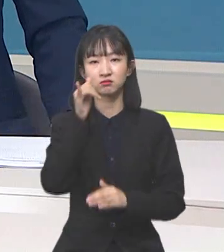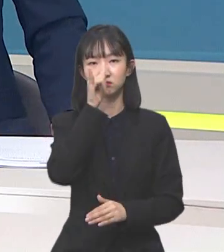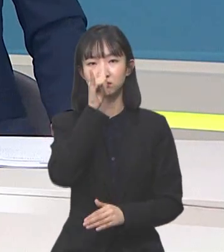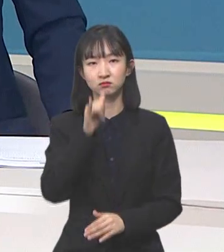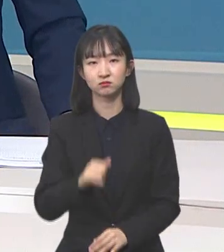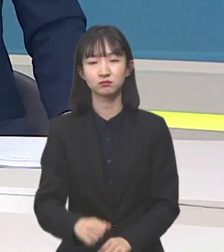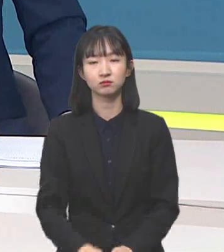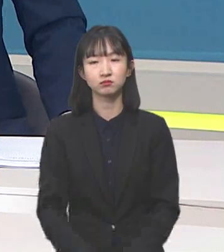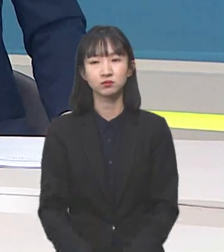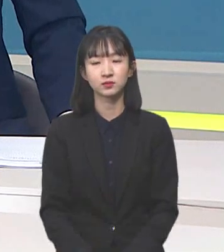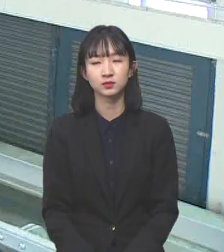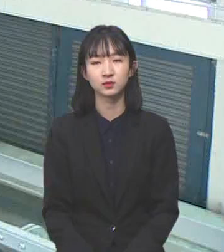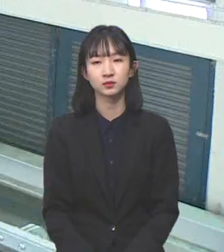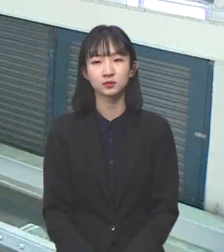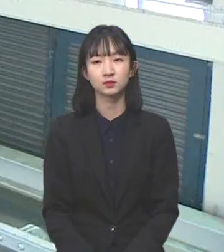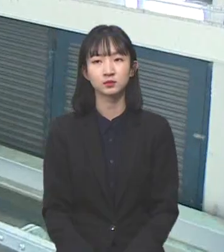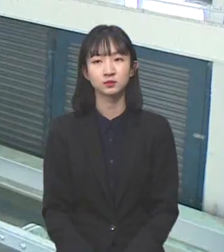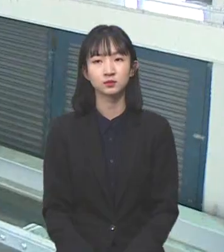취재했습니다